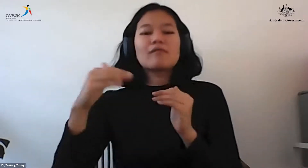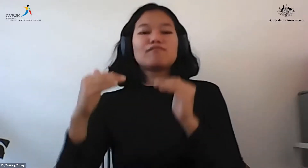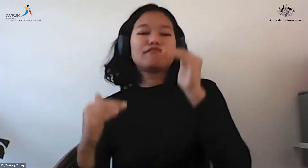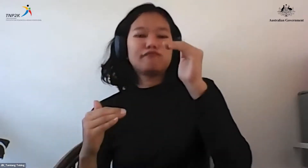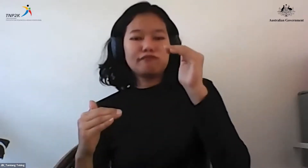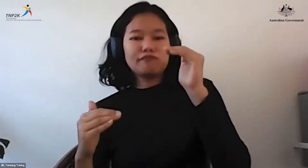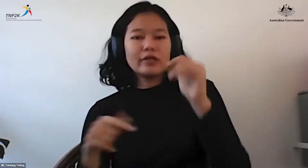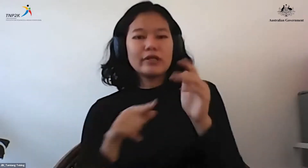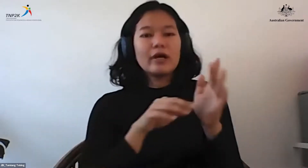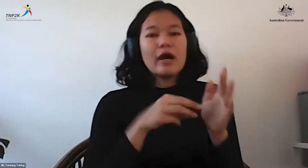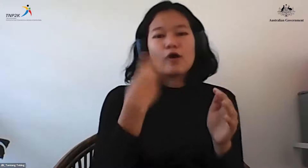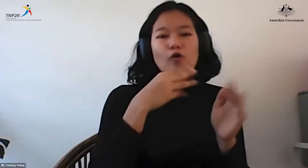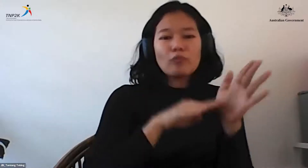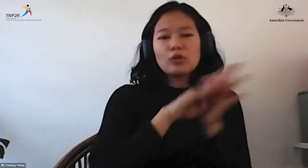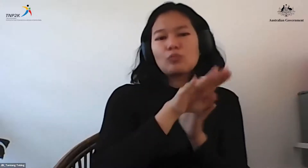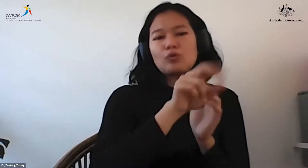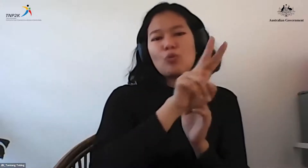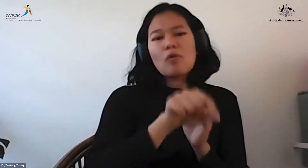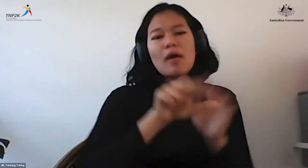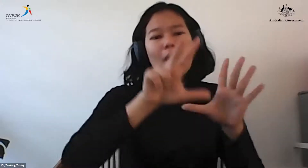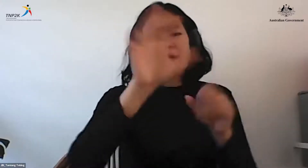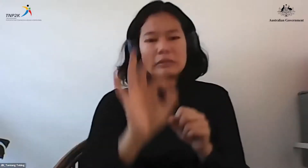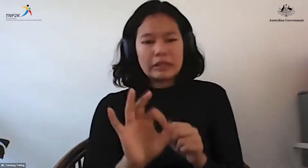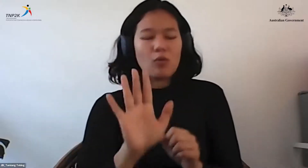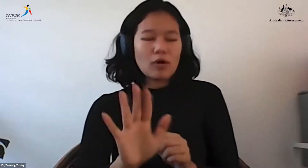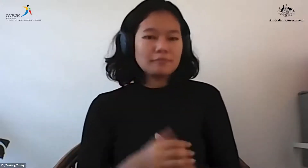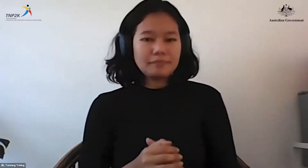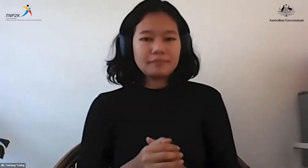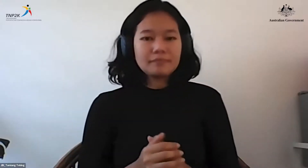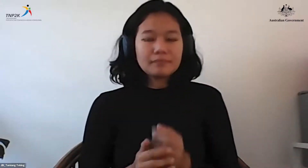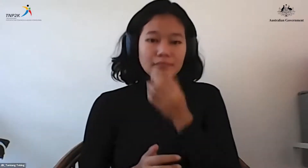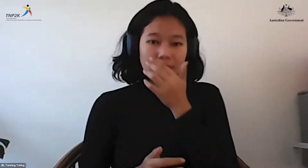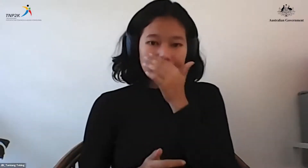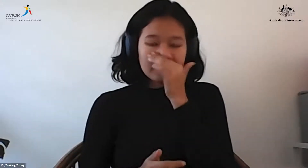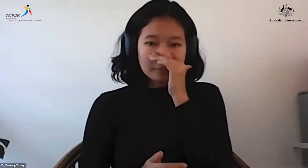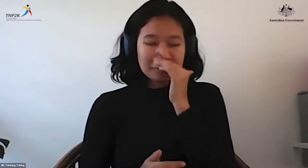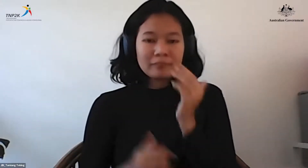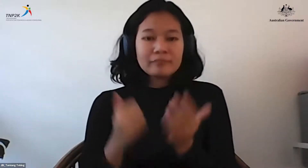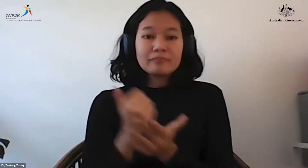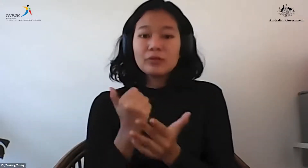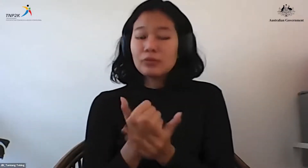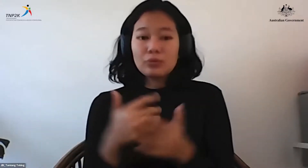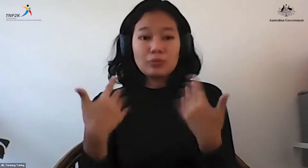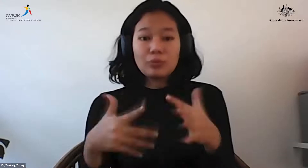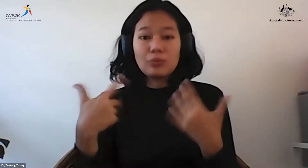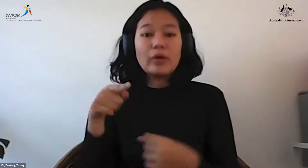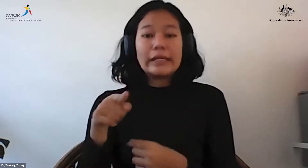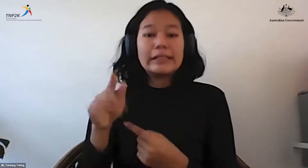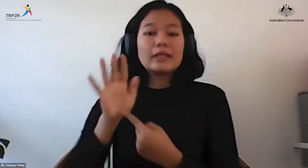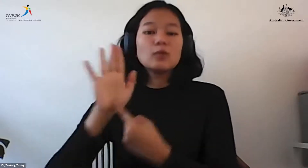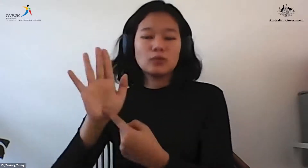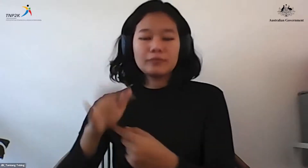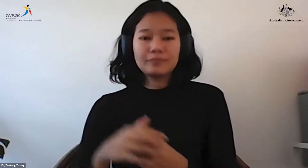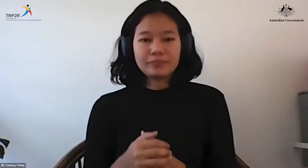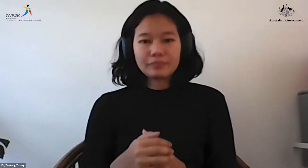konsumsi hanya tumbuh sekitar 2,84%. Jadi ini betul-betul alarming sebetulnya. Nah, di sisi